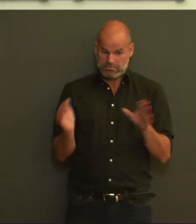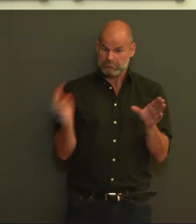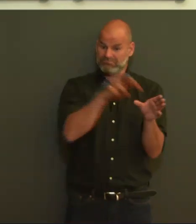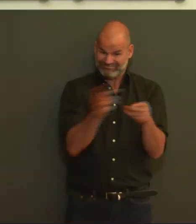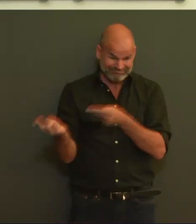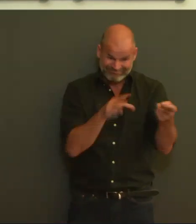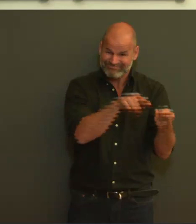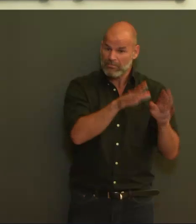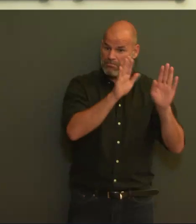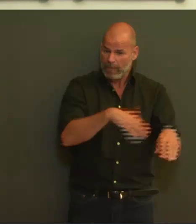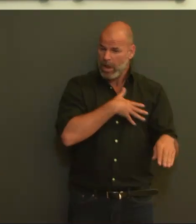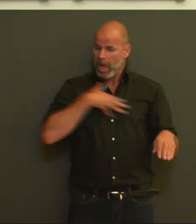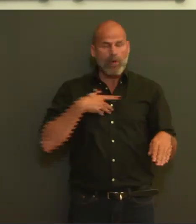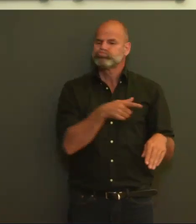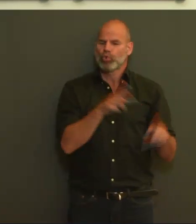3 dagen.